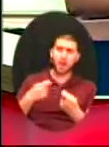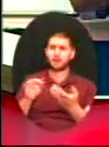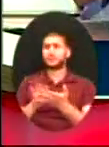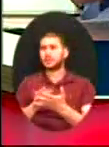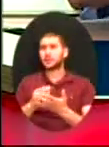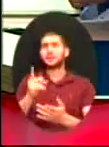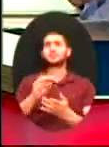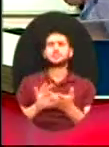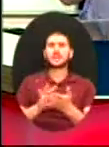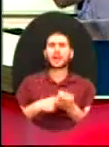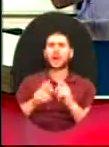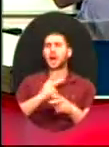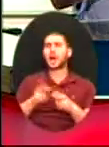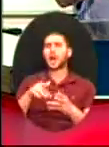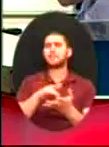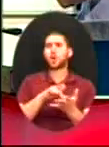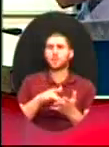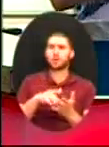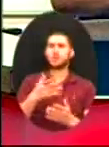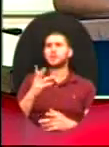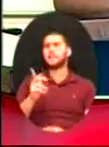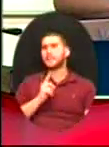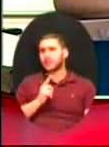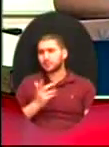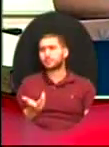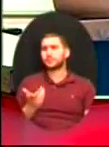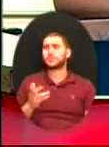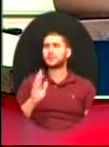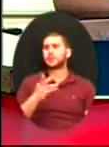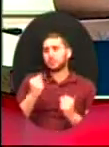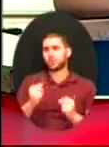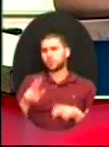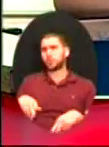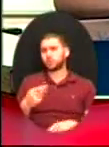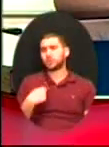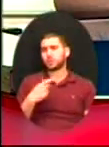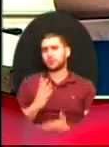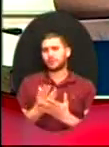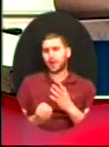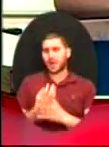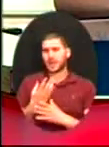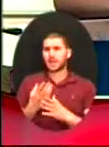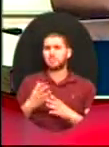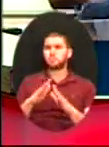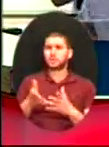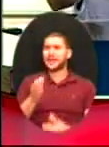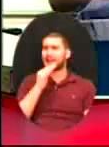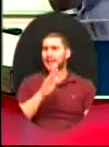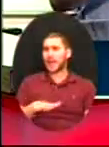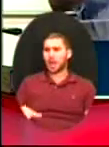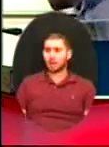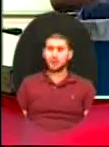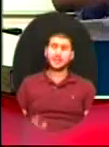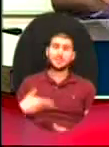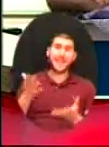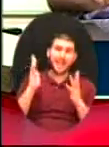ומשרד הכלכלה רק על המקומות של ויצו נעמת והעמותות המפוקחות. כן, אין ספק שיש. דרך אגב, אנחנו הולכים להקים מועצה לגיל הרך, רק שתדעי. אז אם שם יהיה